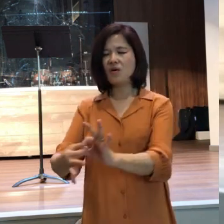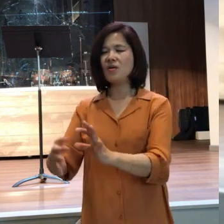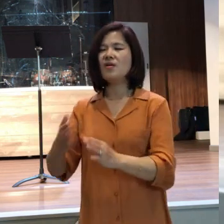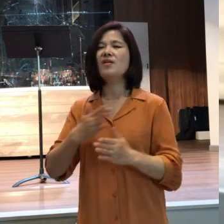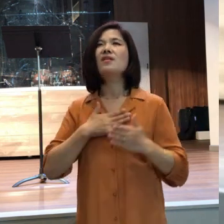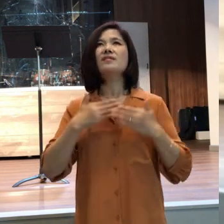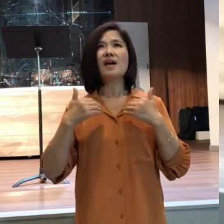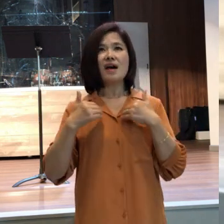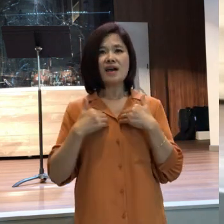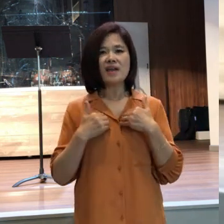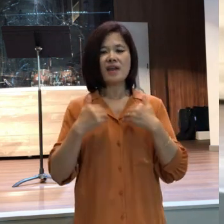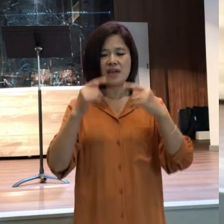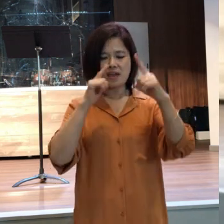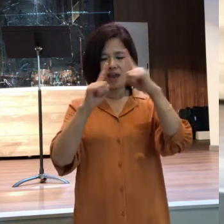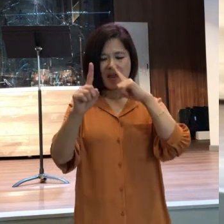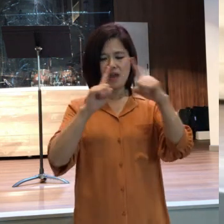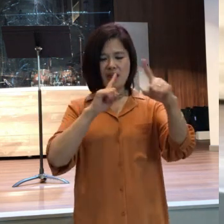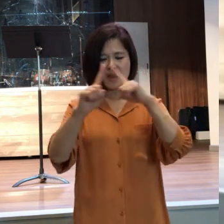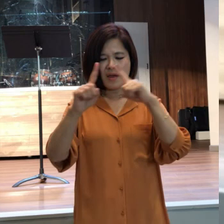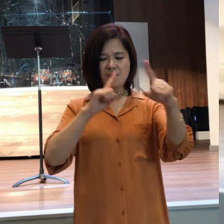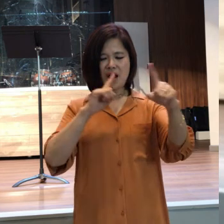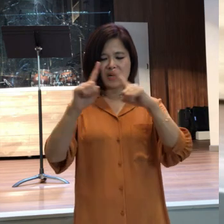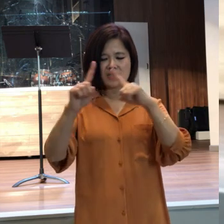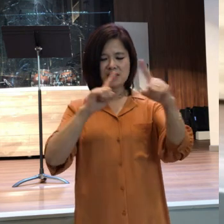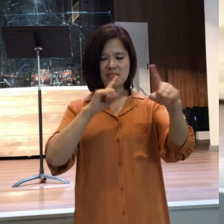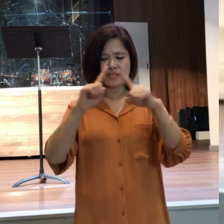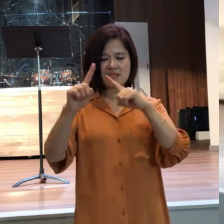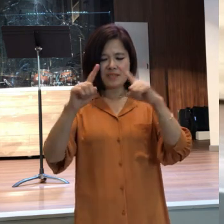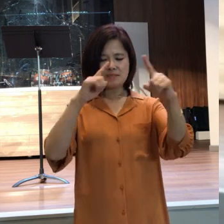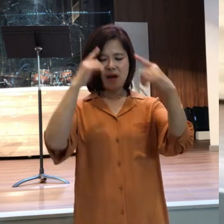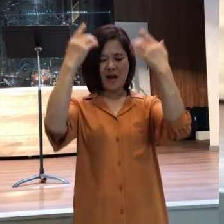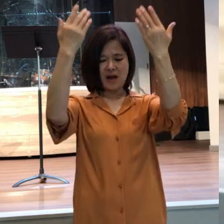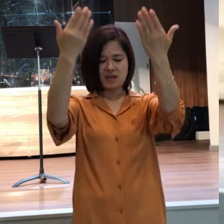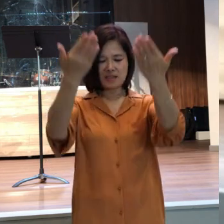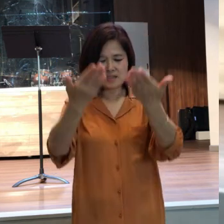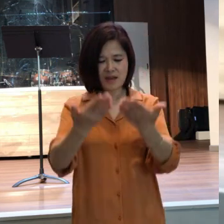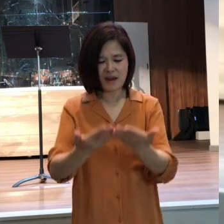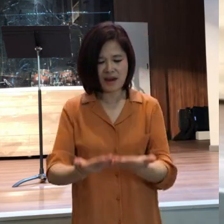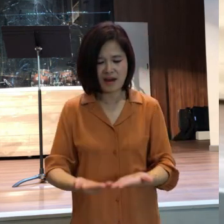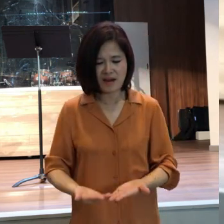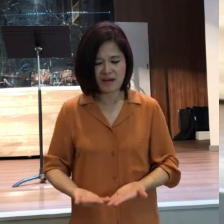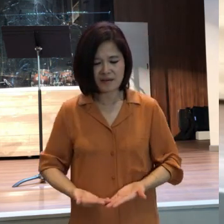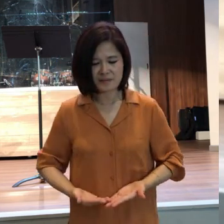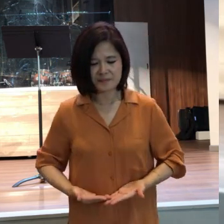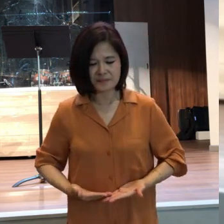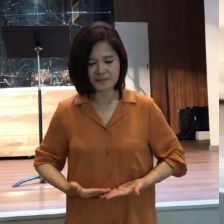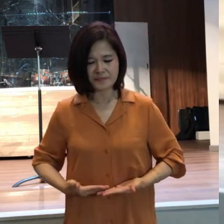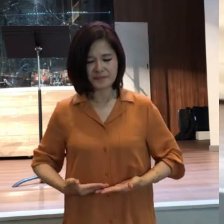닦아주시며 나에게 말씀하시네.